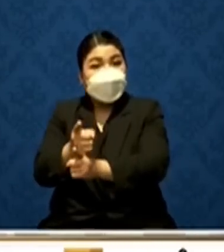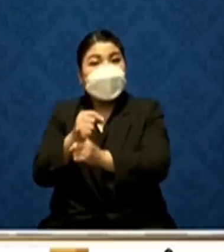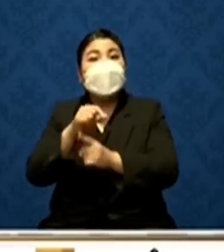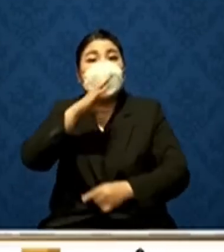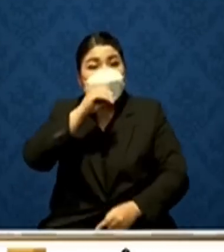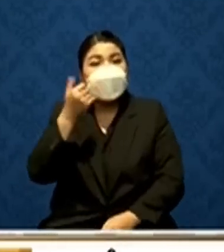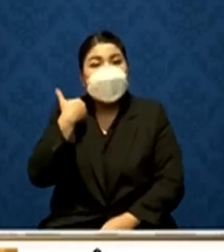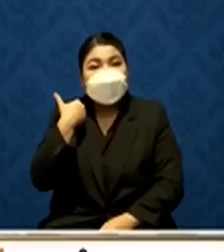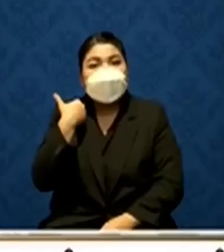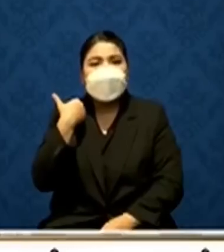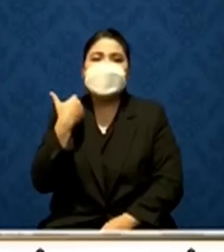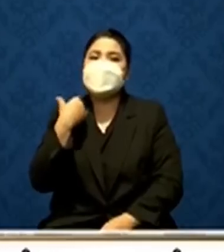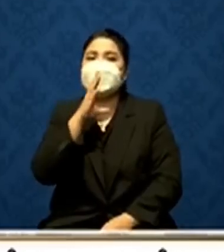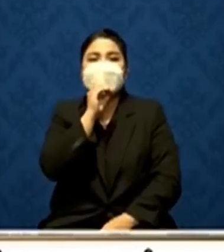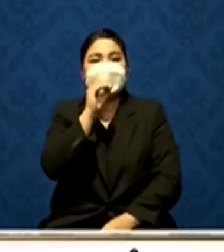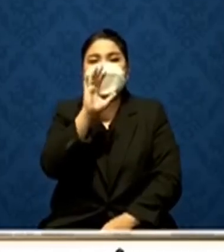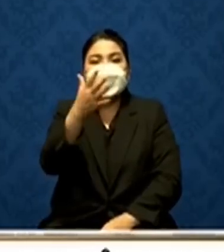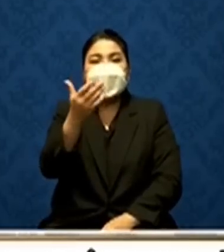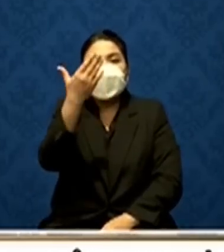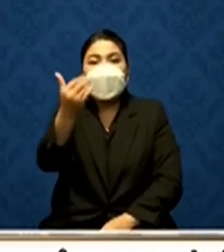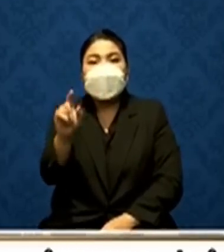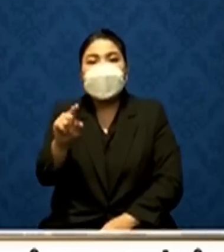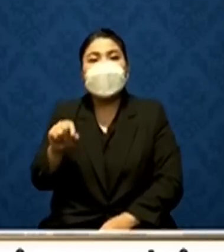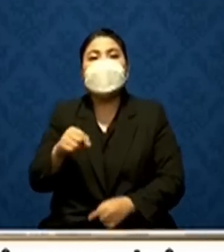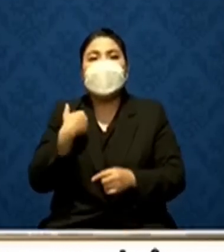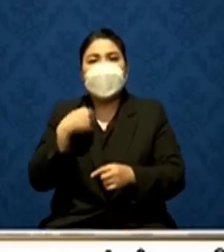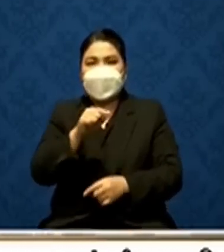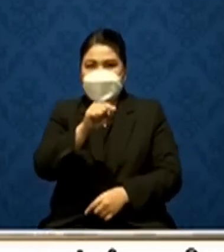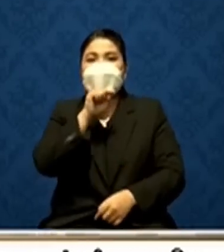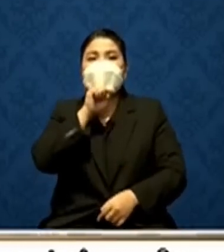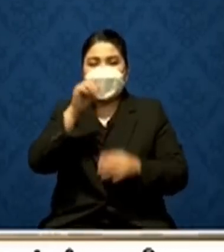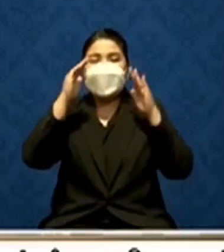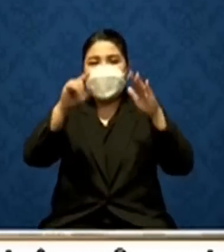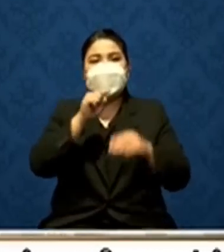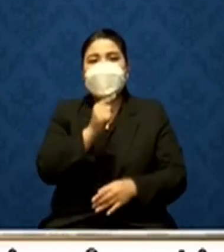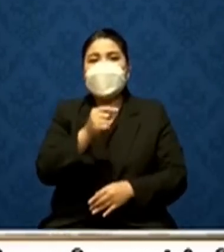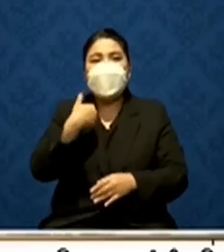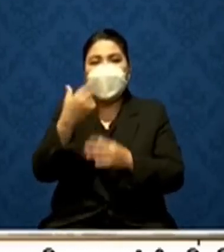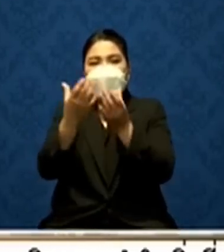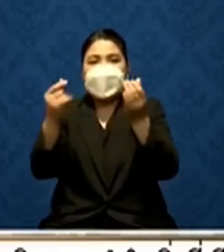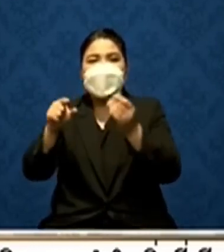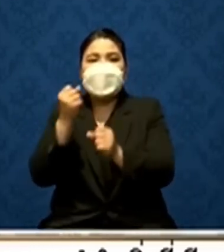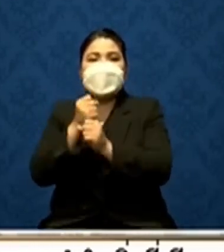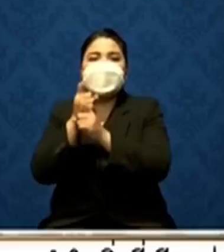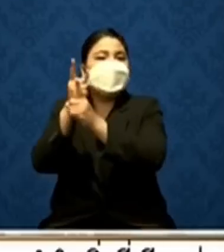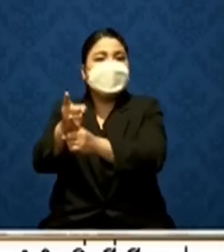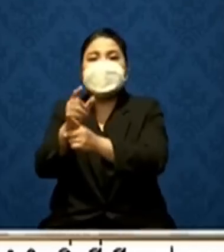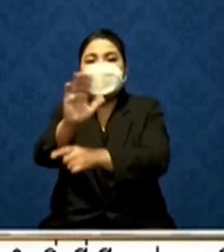ไม่พูดครับเหตุที่ไม่พูดเพราะเขาจงใจเจตนาที่จะไม่ปฏิบัติตามรัฐธรรมนูญ